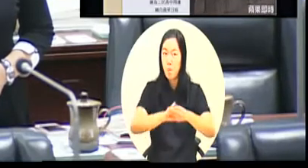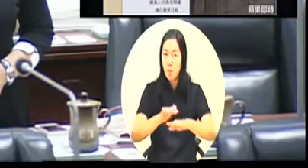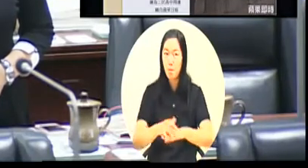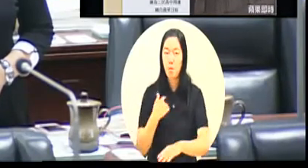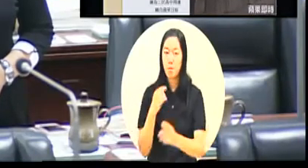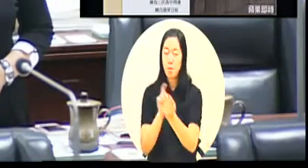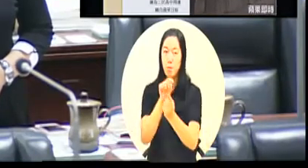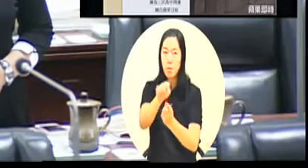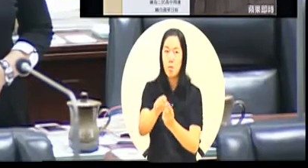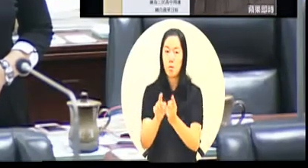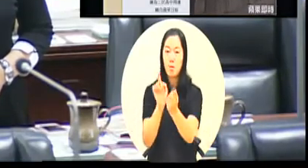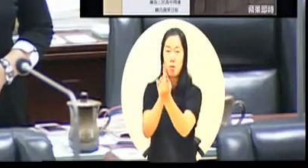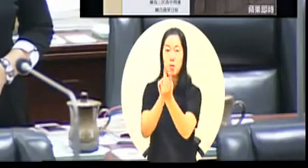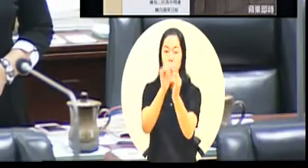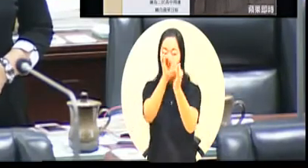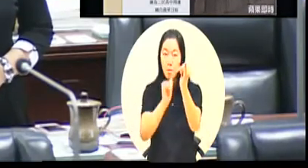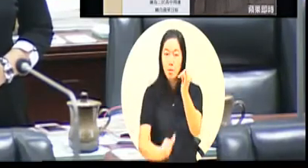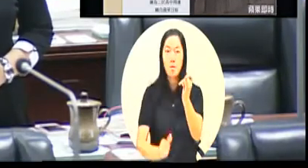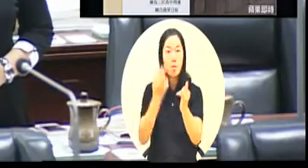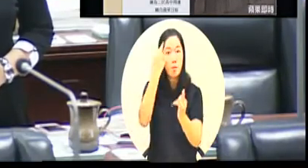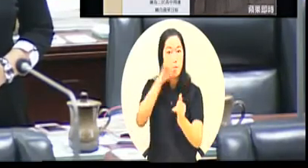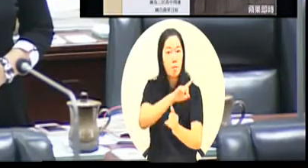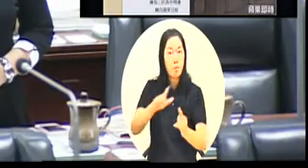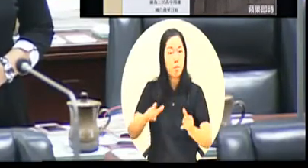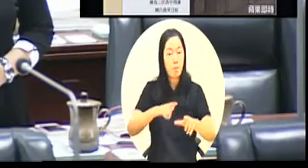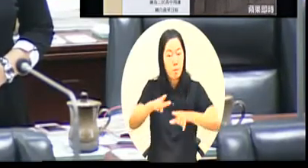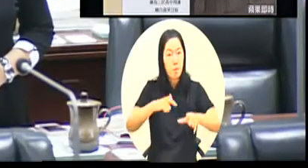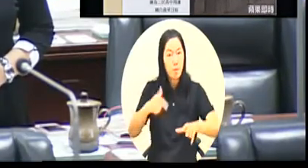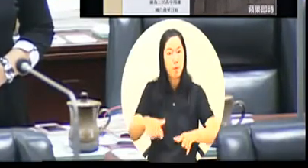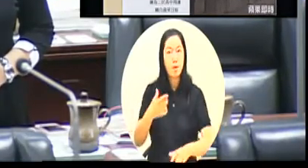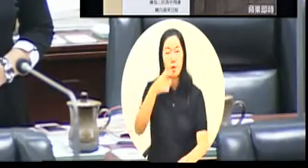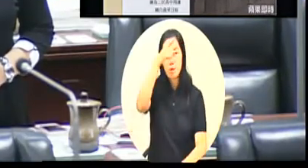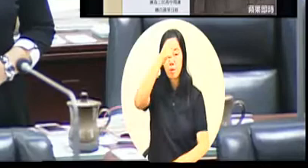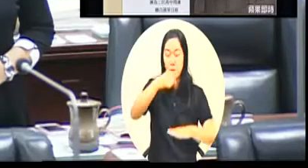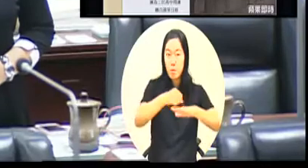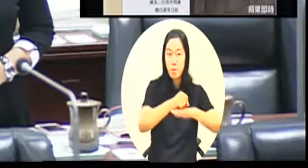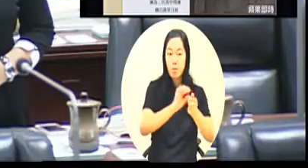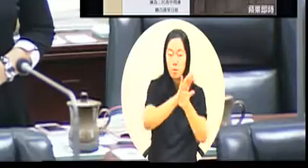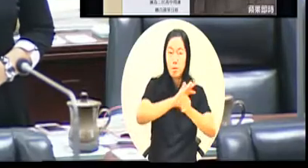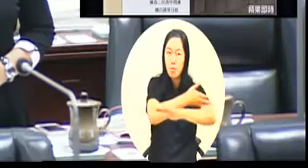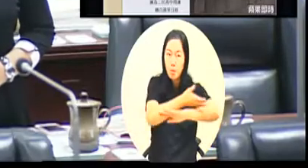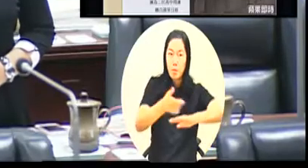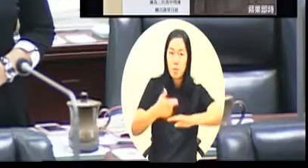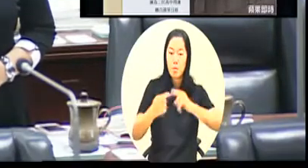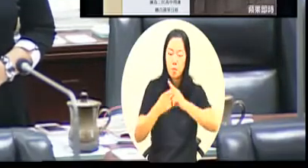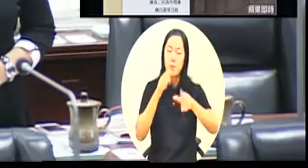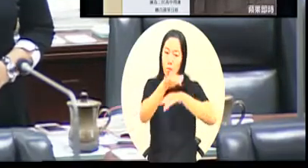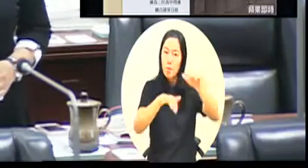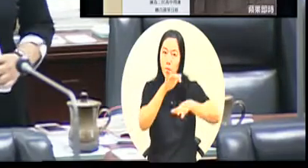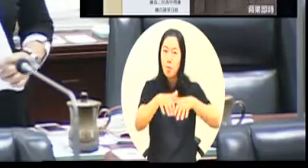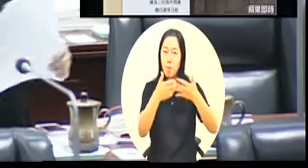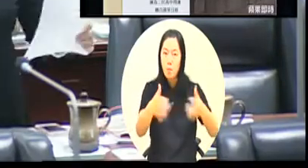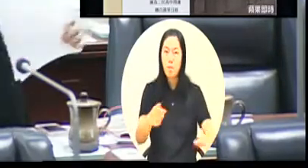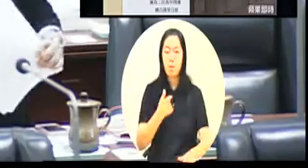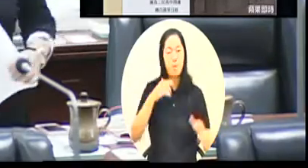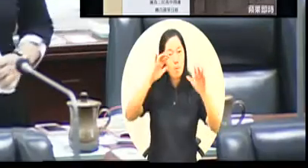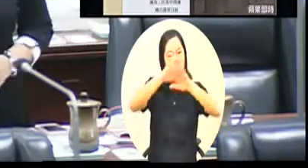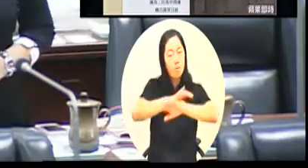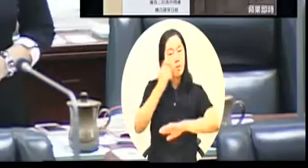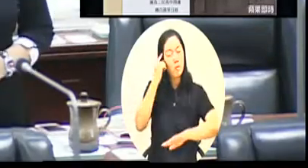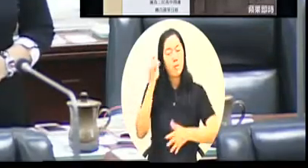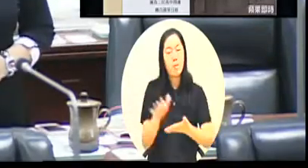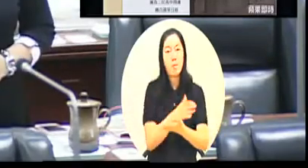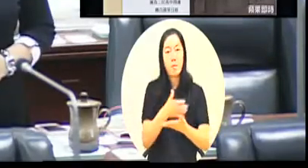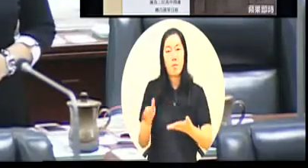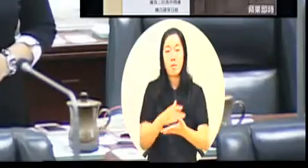对面又是一个历史博物馆嘛，好，然后里面有一个什么黄金爱河，一个观光景点，现在很多人去那边，连我晚上想休闲我都会去